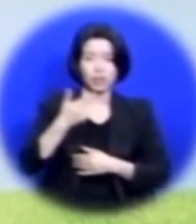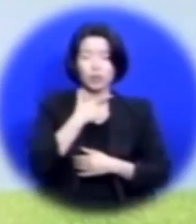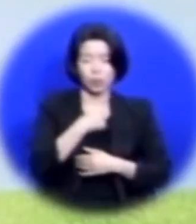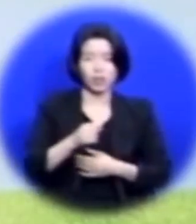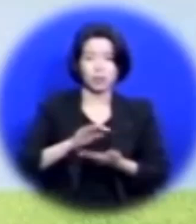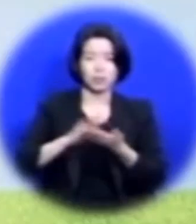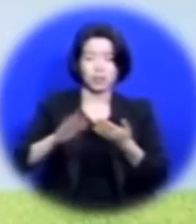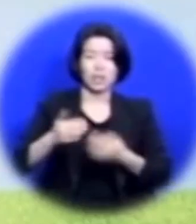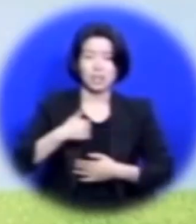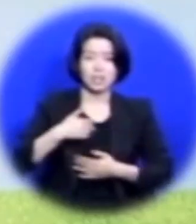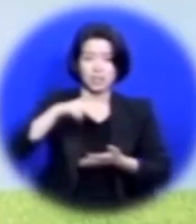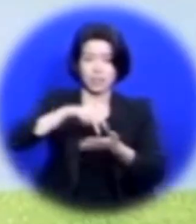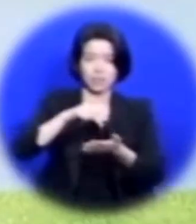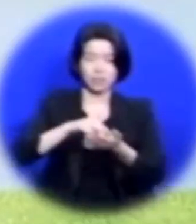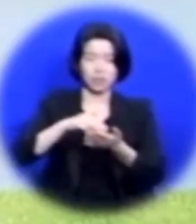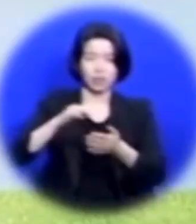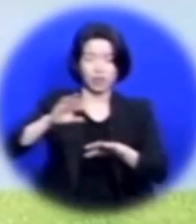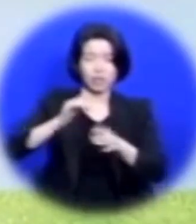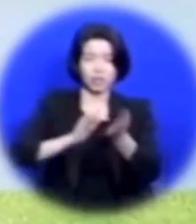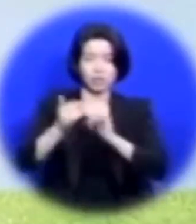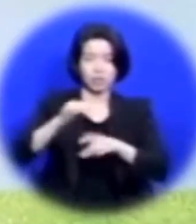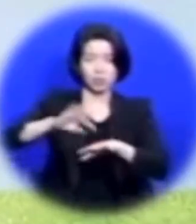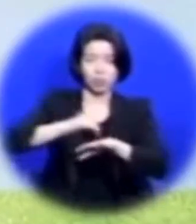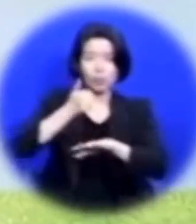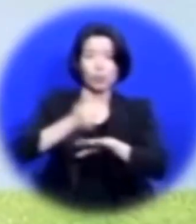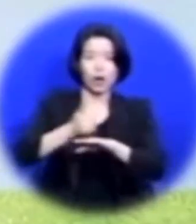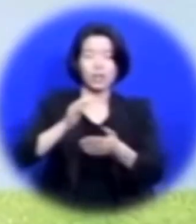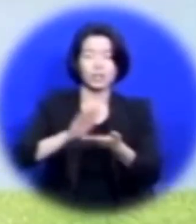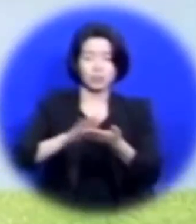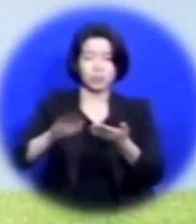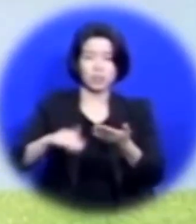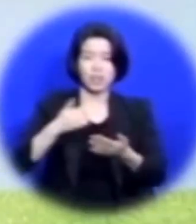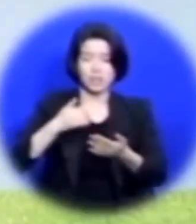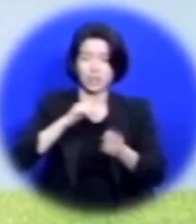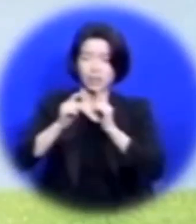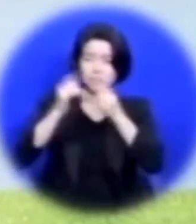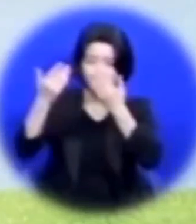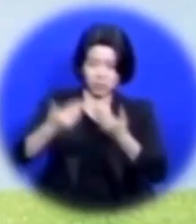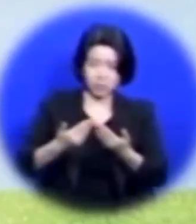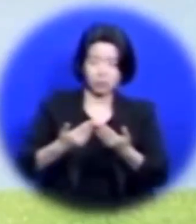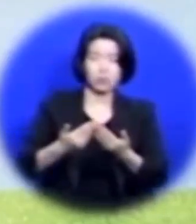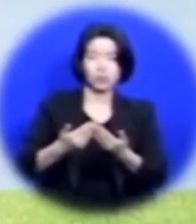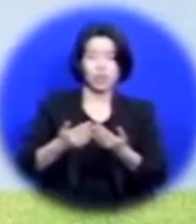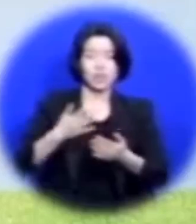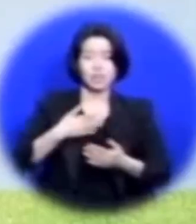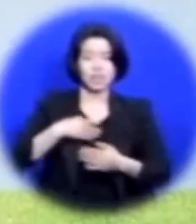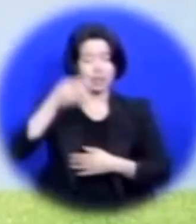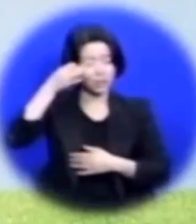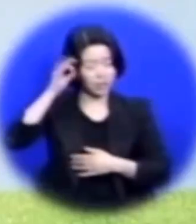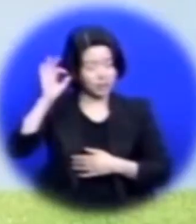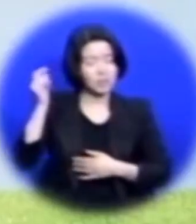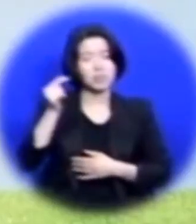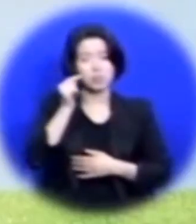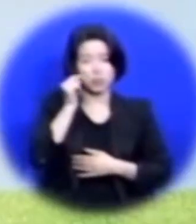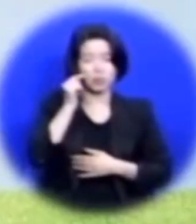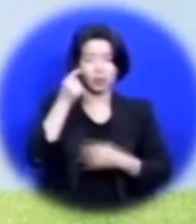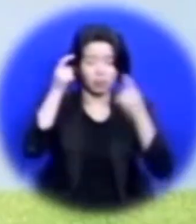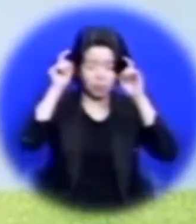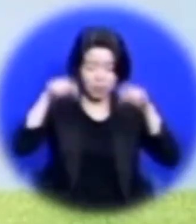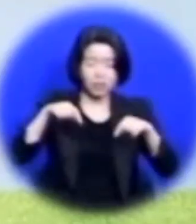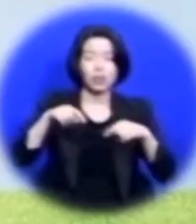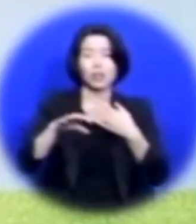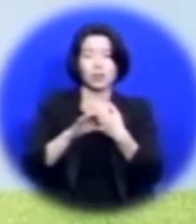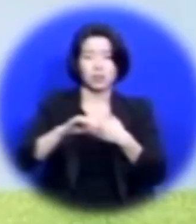저에게 있어서 예수님은 왕 이십니다 제게 말씀 하소서 제가 깨닫지 못하고 밀어 내서 알아듣지 못하면 제가